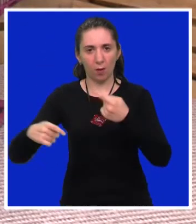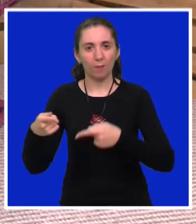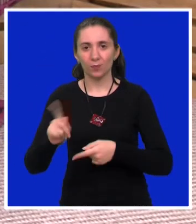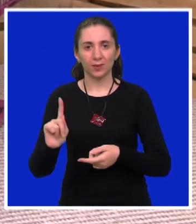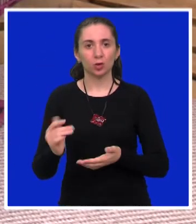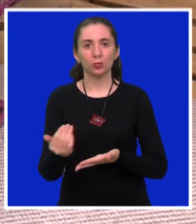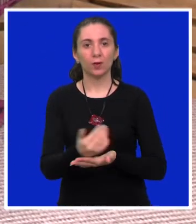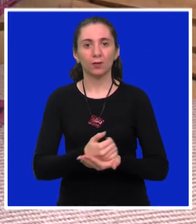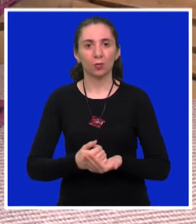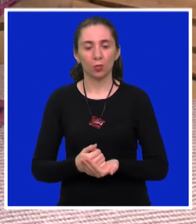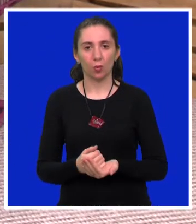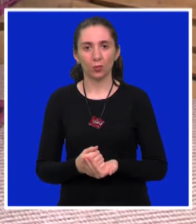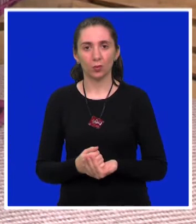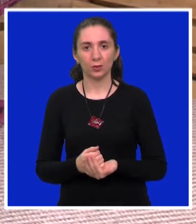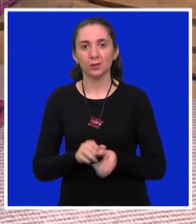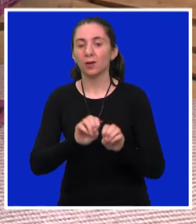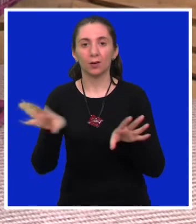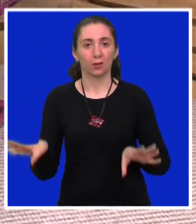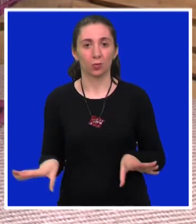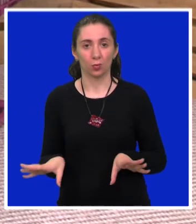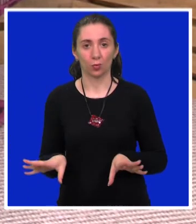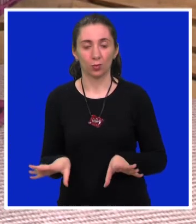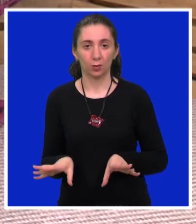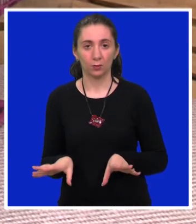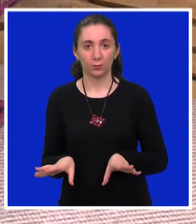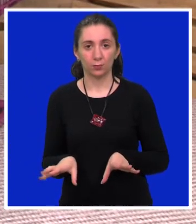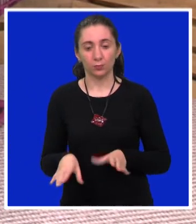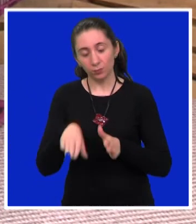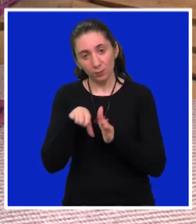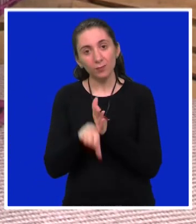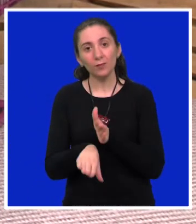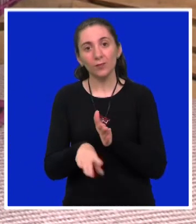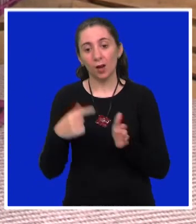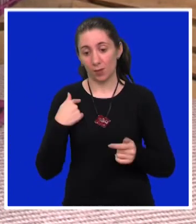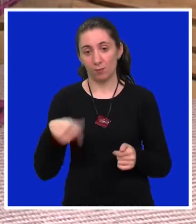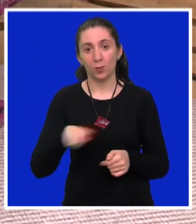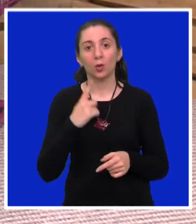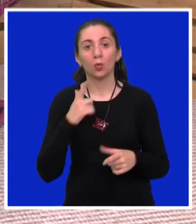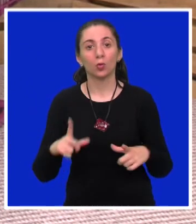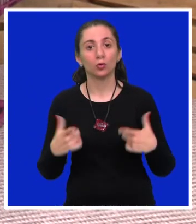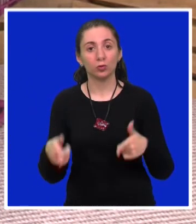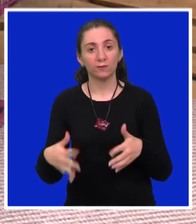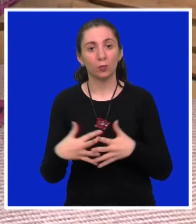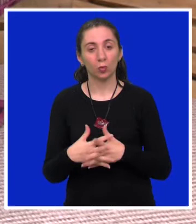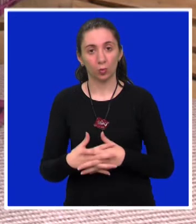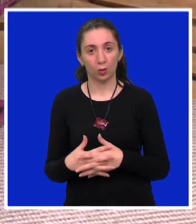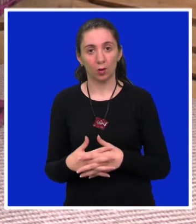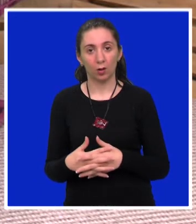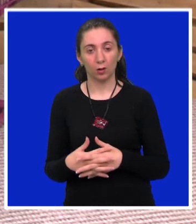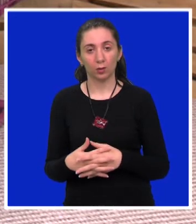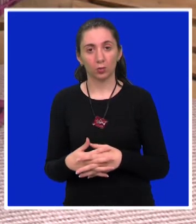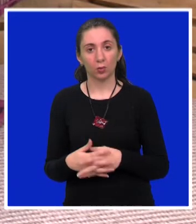toga neće imati koristi, nitko. Ponajmanje mi koji živimo u